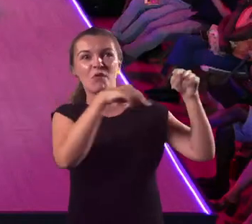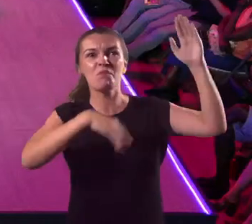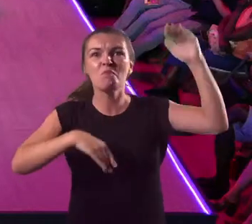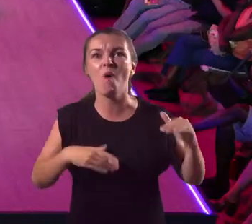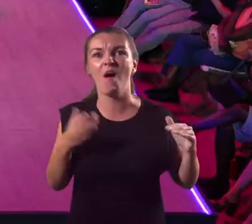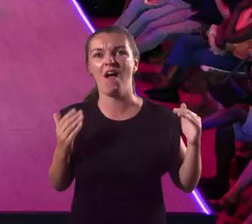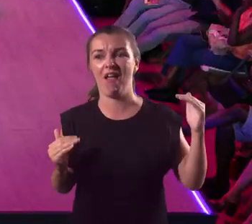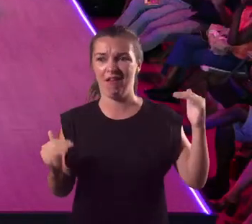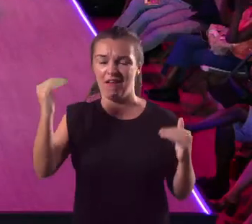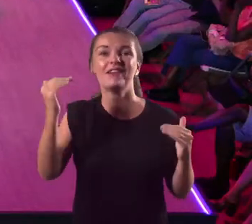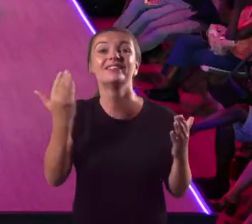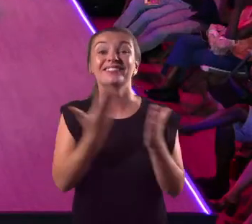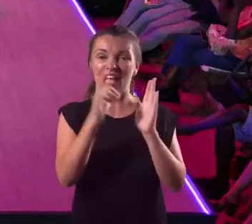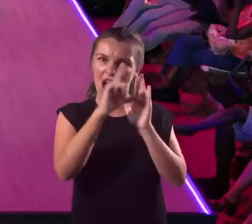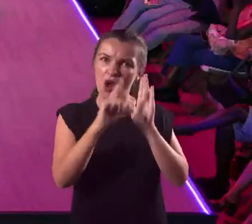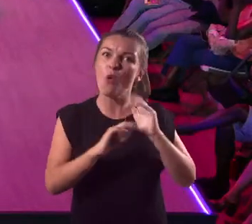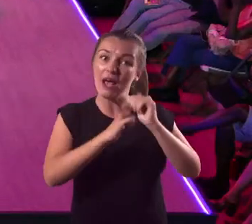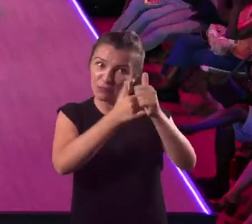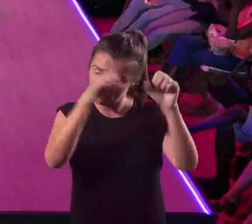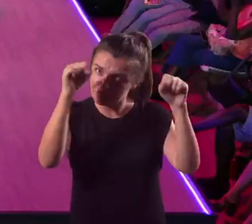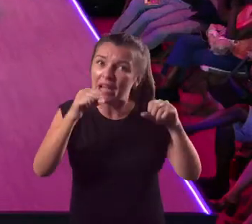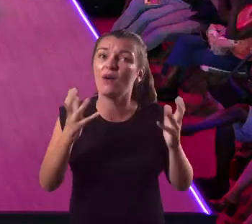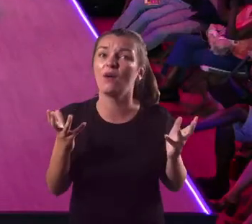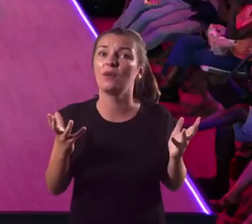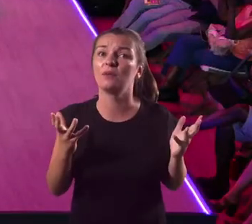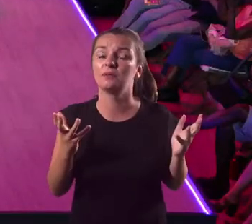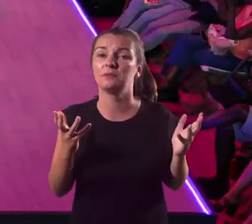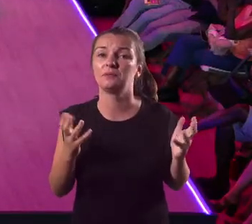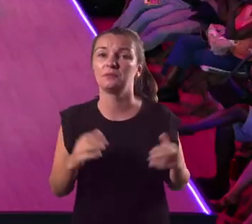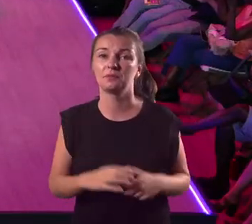veut dire, appliquer la loi.